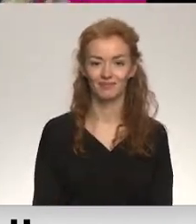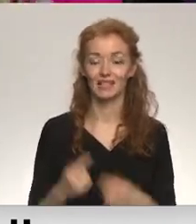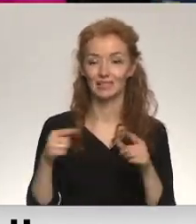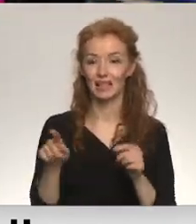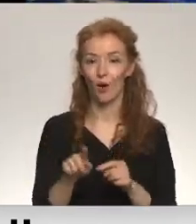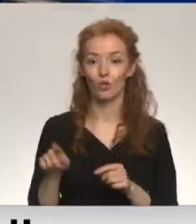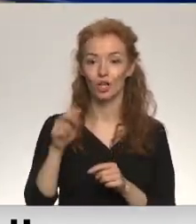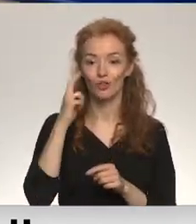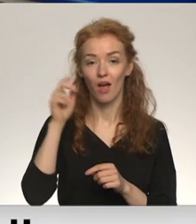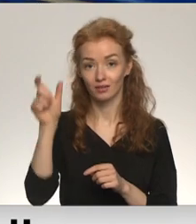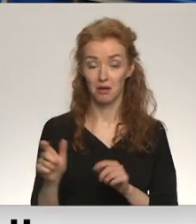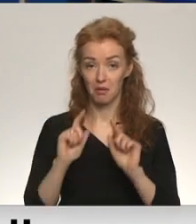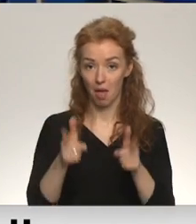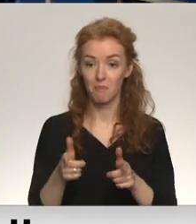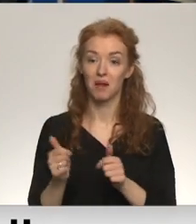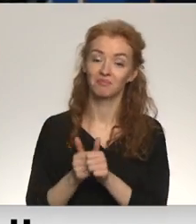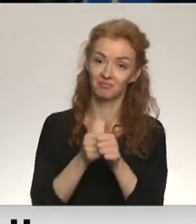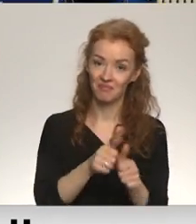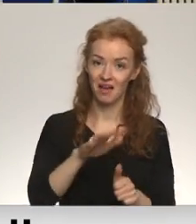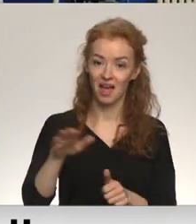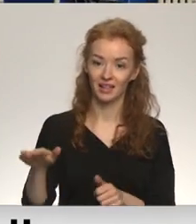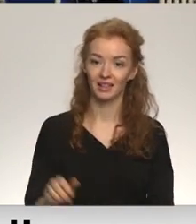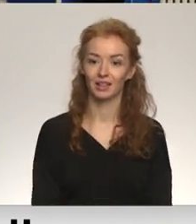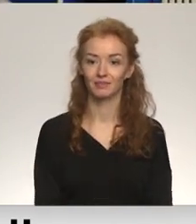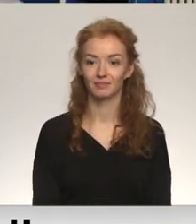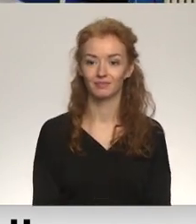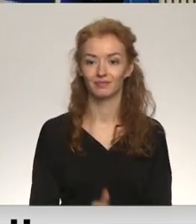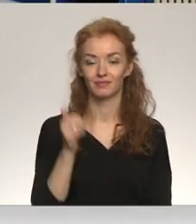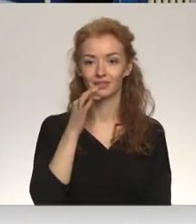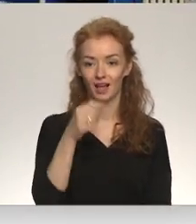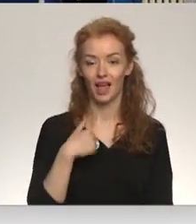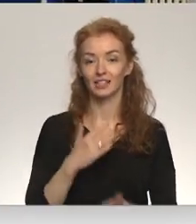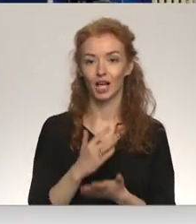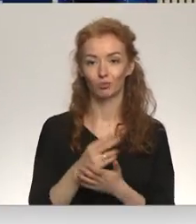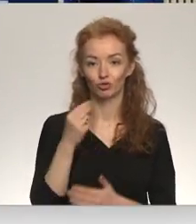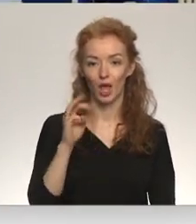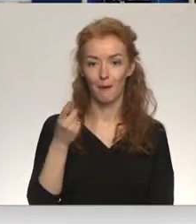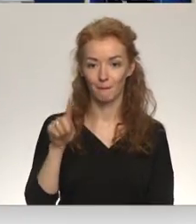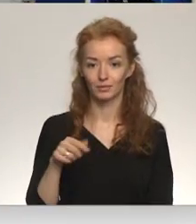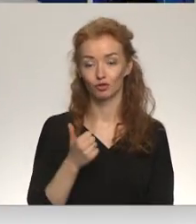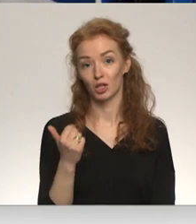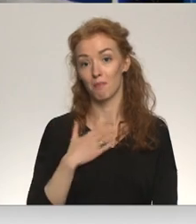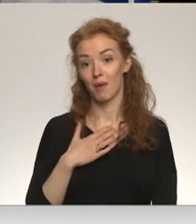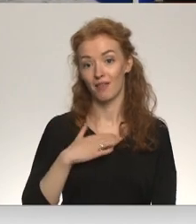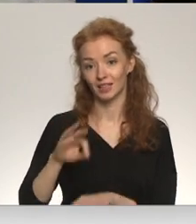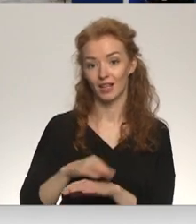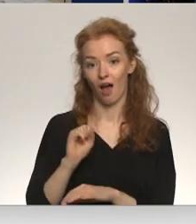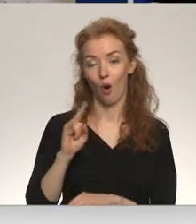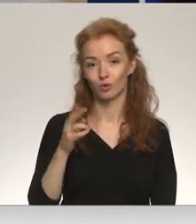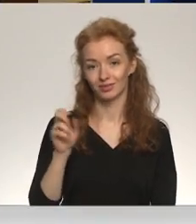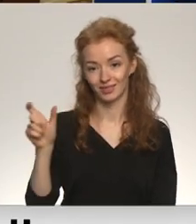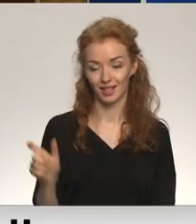Citautiešu vecāki labprāt nāk līdz bērniem. Es esmu James, un šī ir mana sieva Austra.